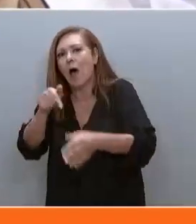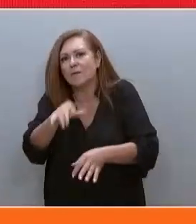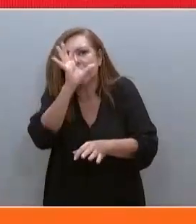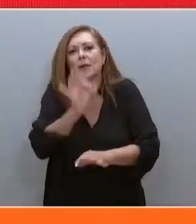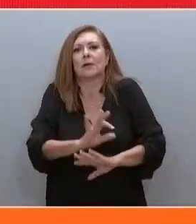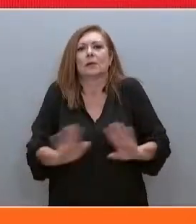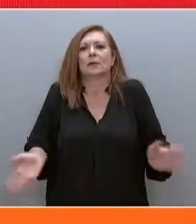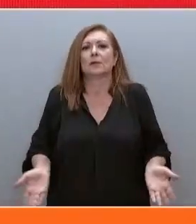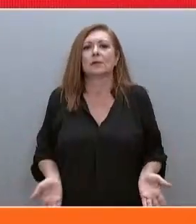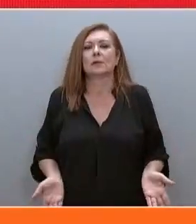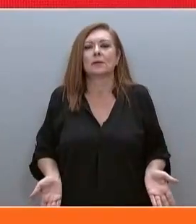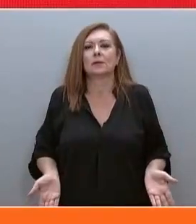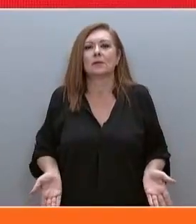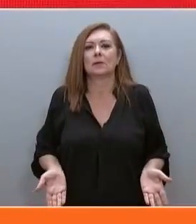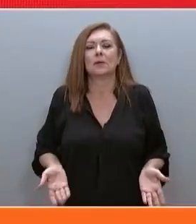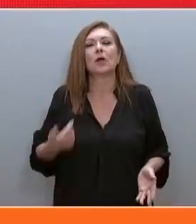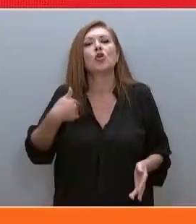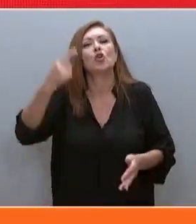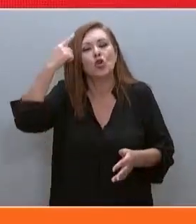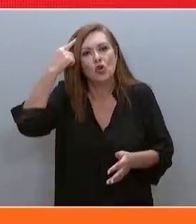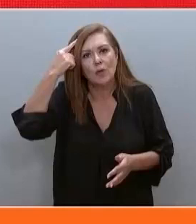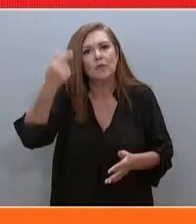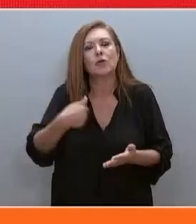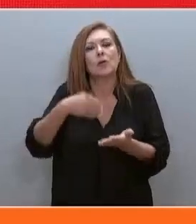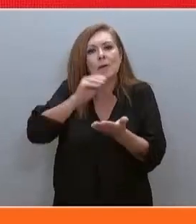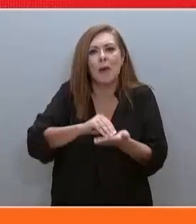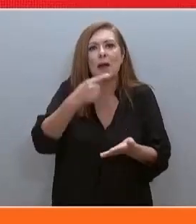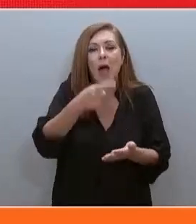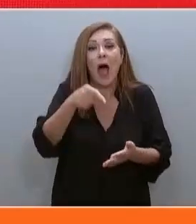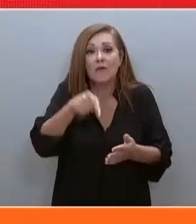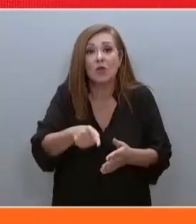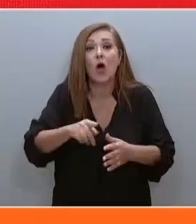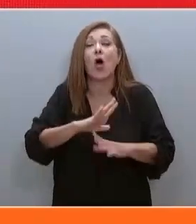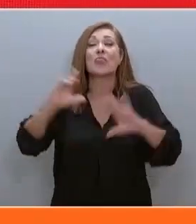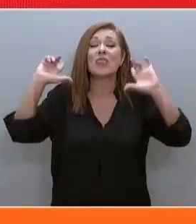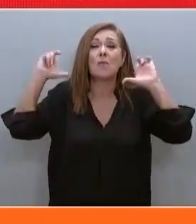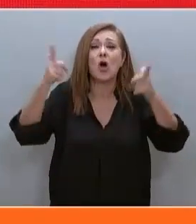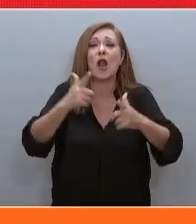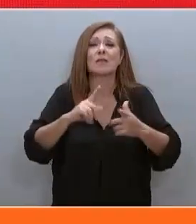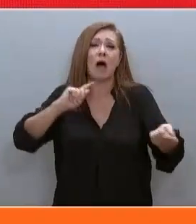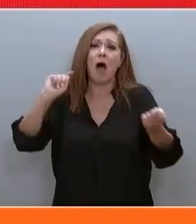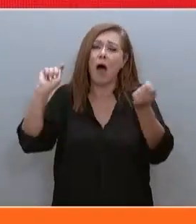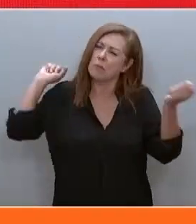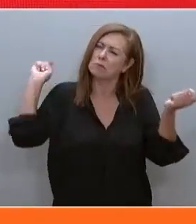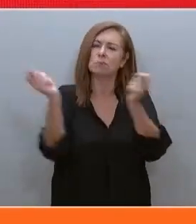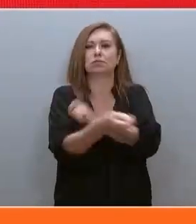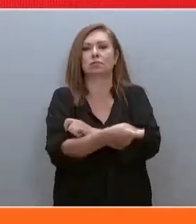πραγματικότητα. Και νομίζω ότι, επαναλαμβάνω, είναι μια μεγάλη δημοκρατική αλλαγή αυτή.